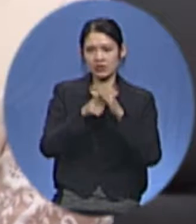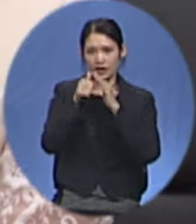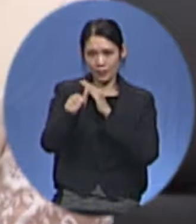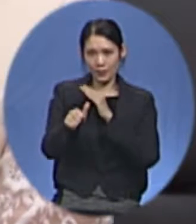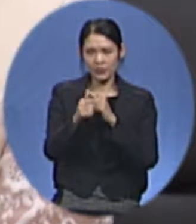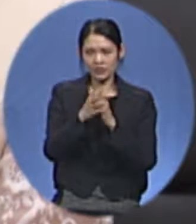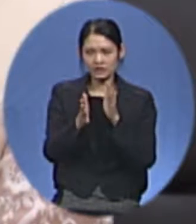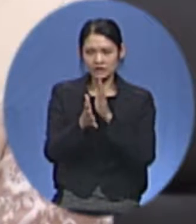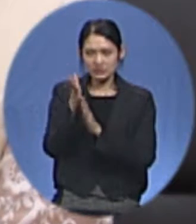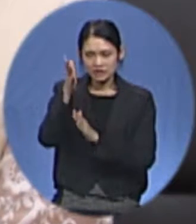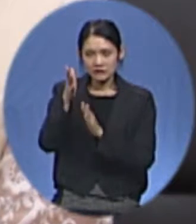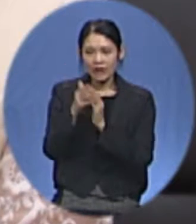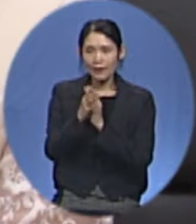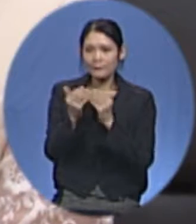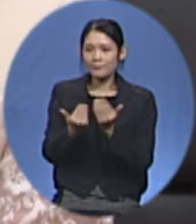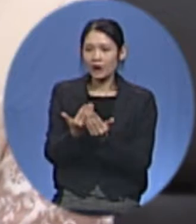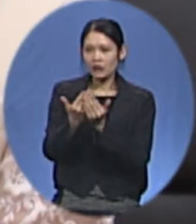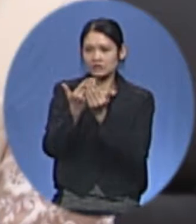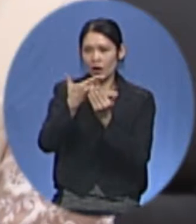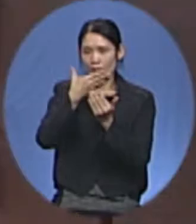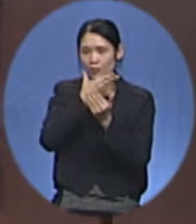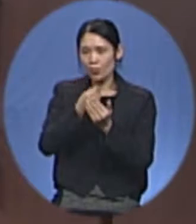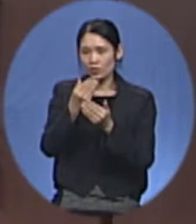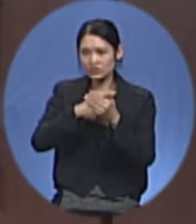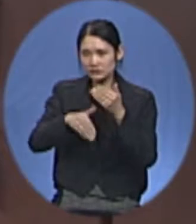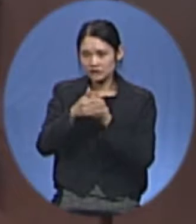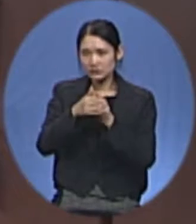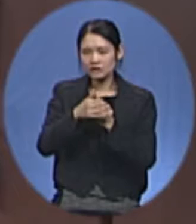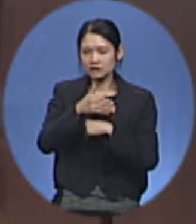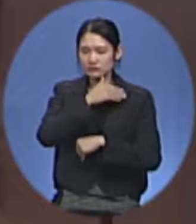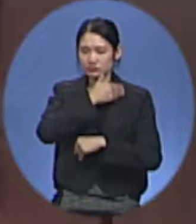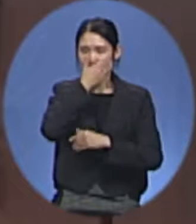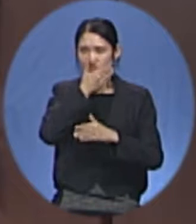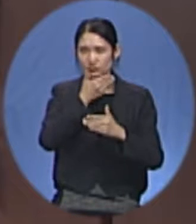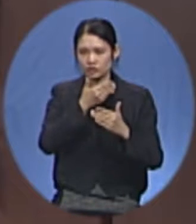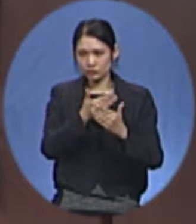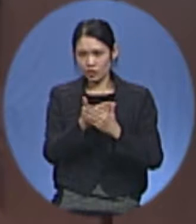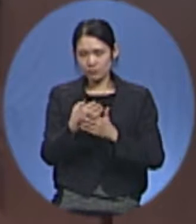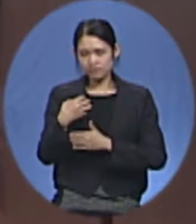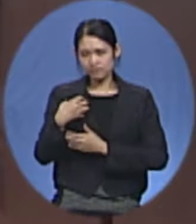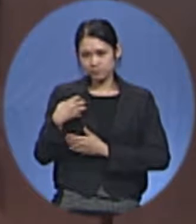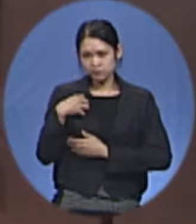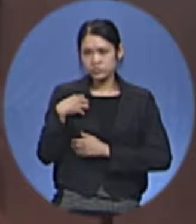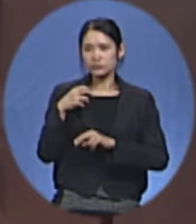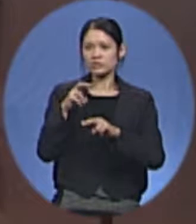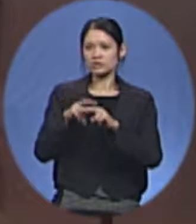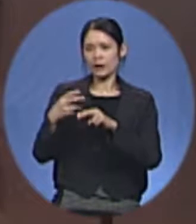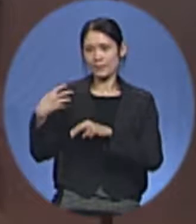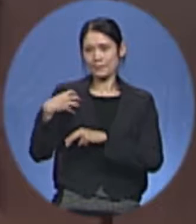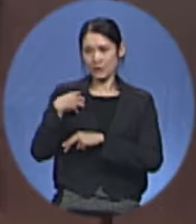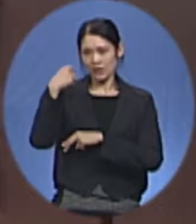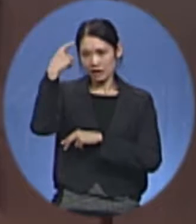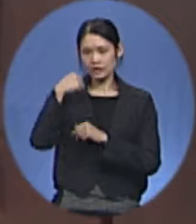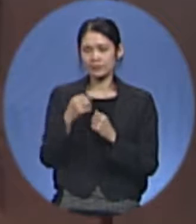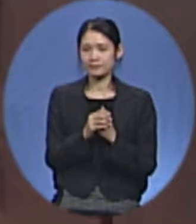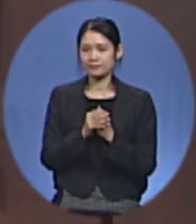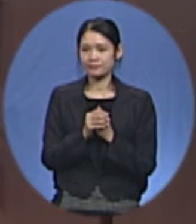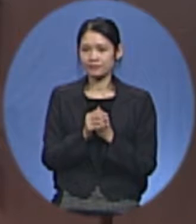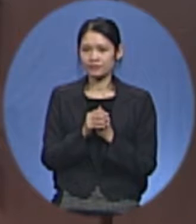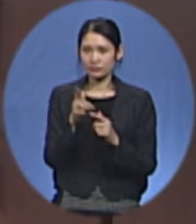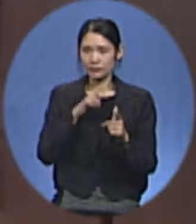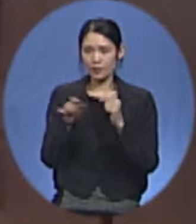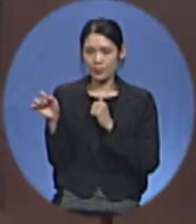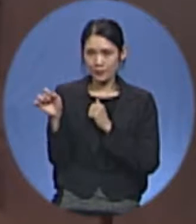발전과 복리 증진을 위해 애써야 하는 매우 중요하고 무거운 자리라고 생각합니다.